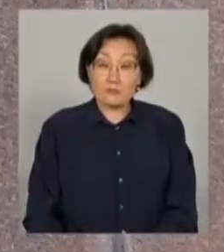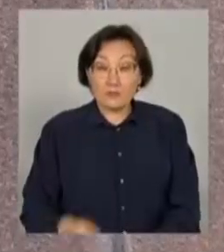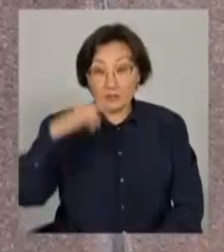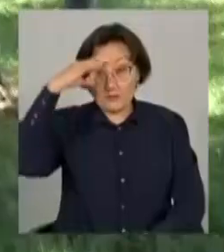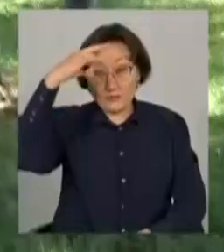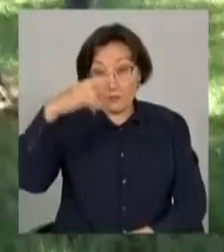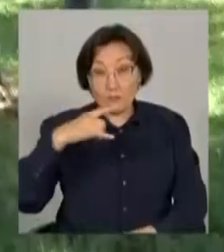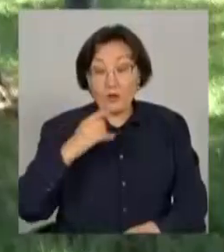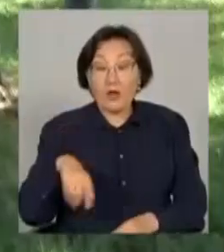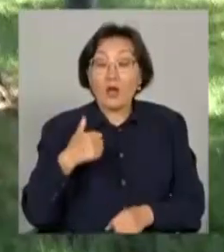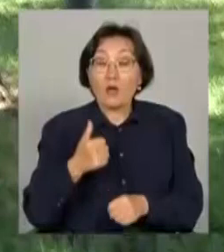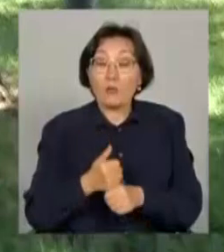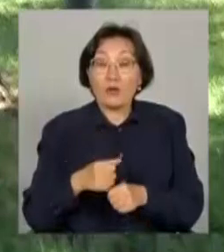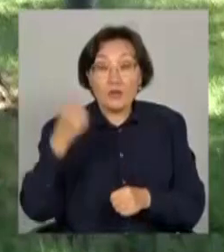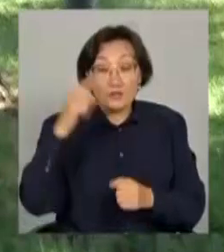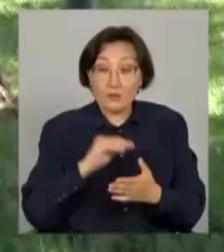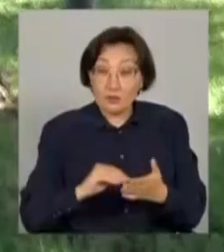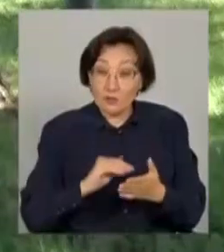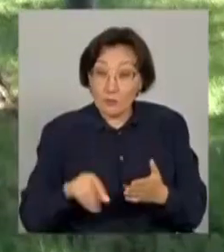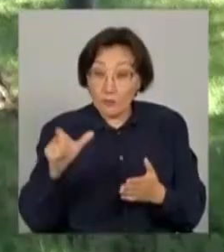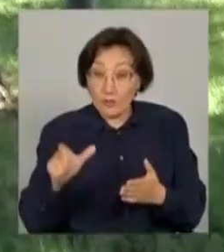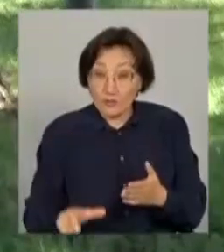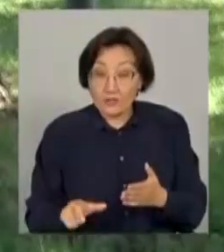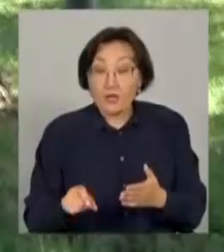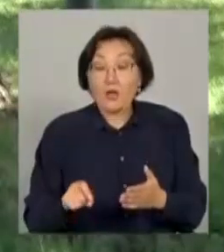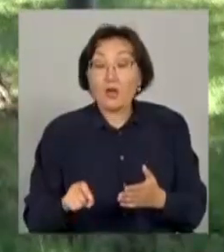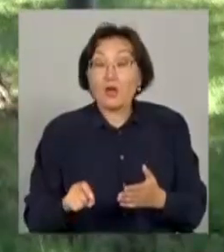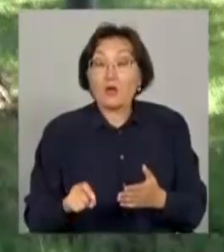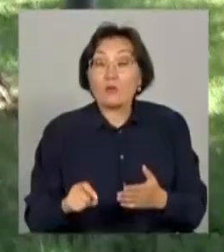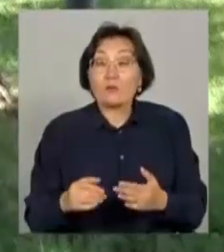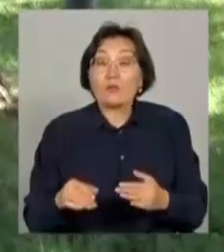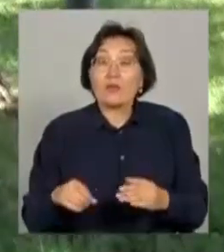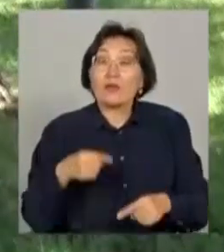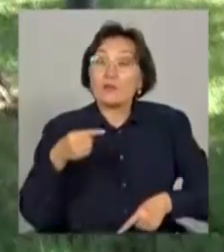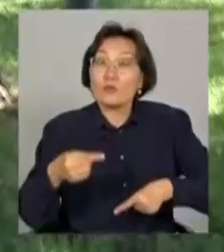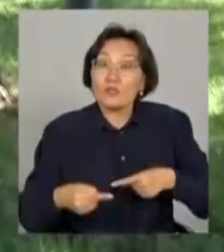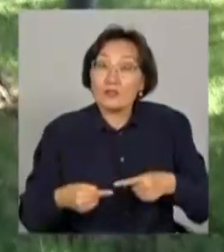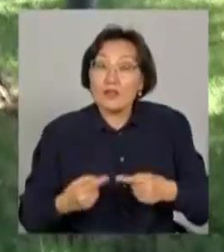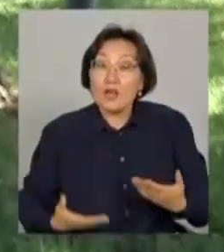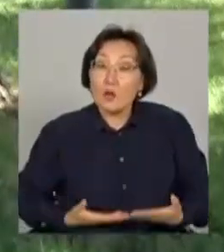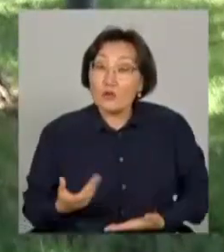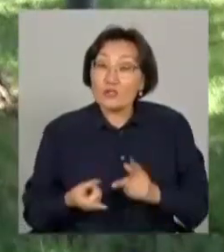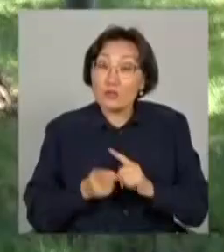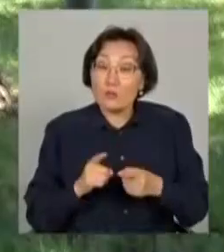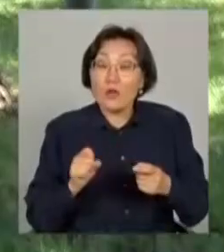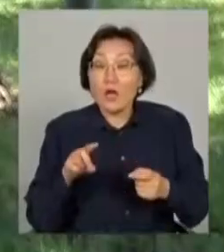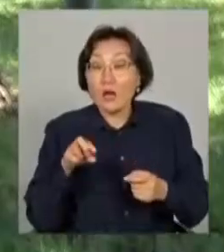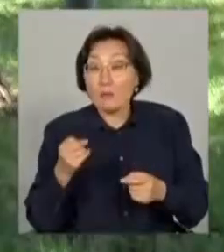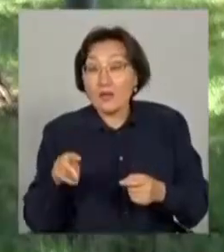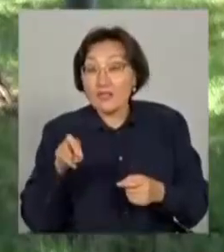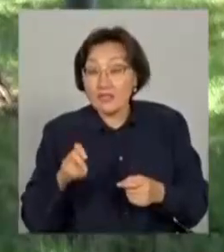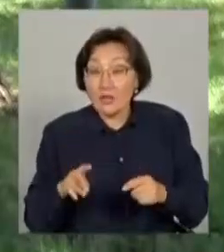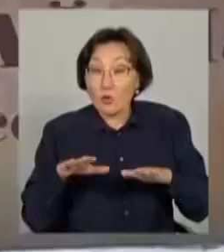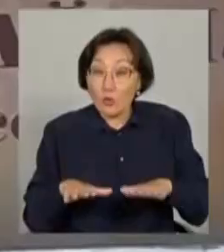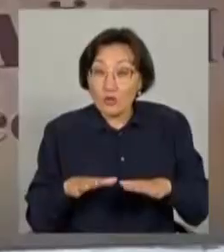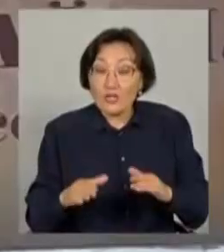Қазақтың бас ақыны дейтін атақты мақаласында Ахмет Байтұрсынов замандан заман өзгере берер, бірақ Абайдың орны сақталады деп өзі осыдан 100